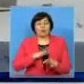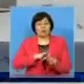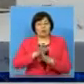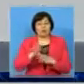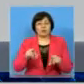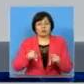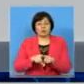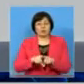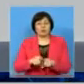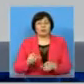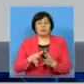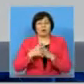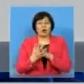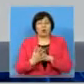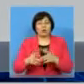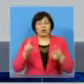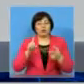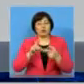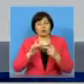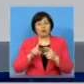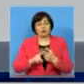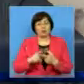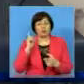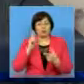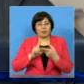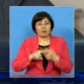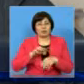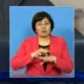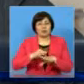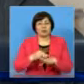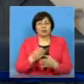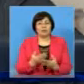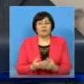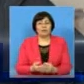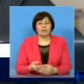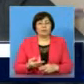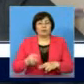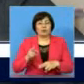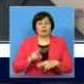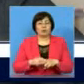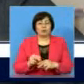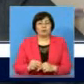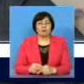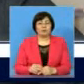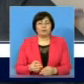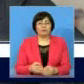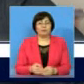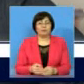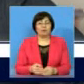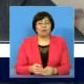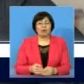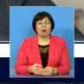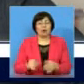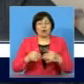бірге ауылға ұялы байланыс жүйесі тартылды. Осының кесірінен көптеп, әсіресе бұл сыртқа қатынағанда, мал